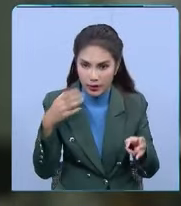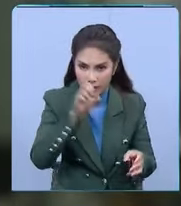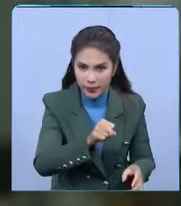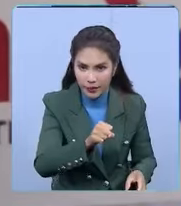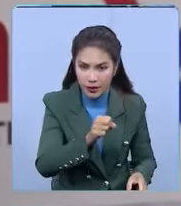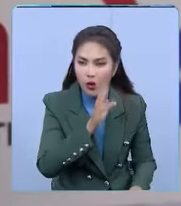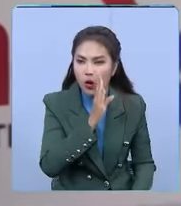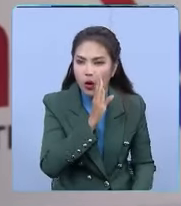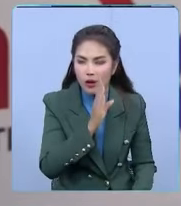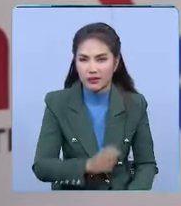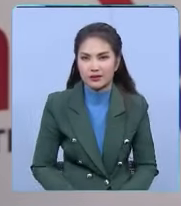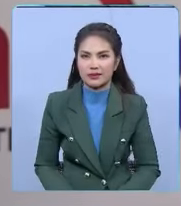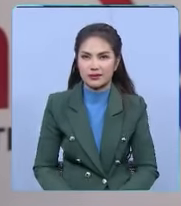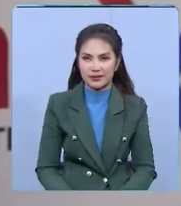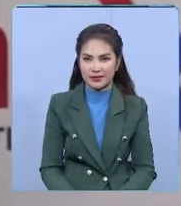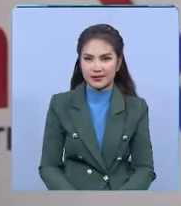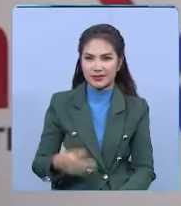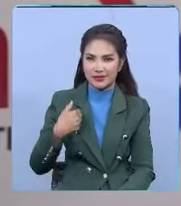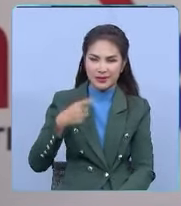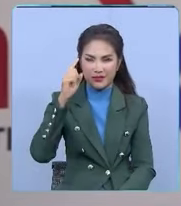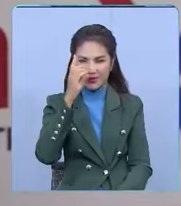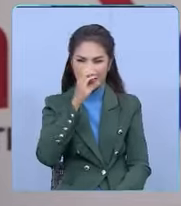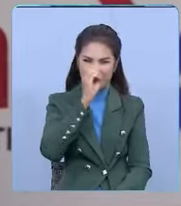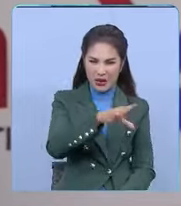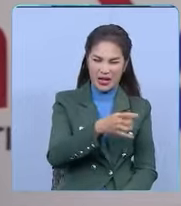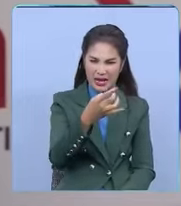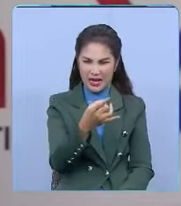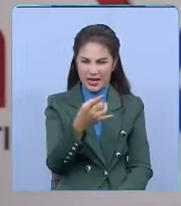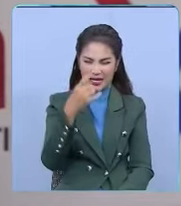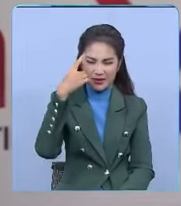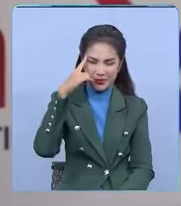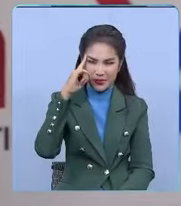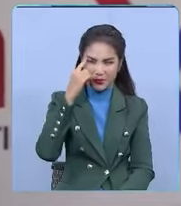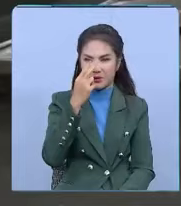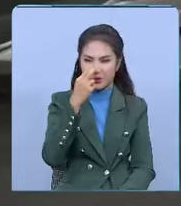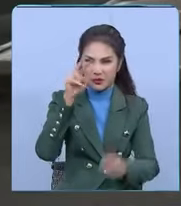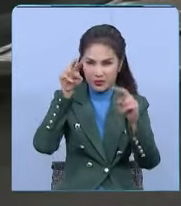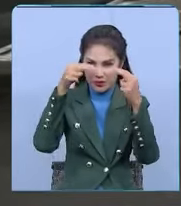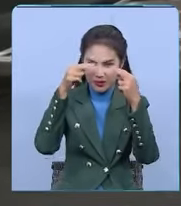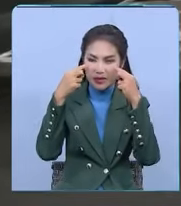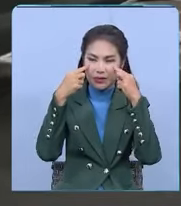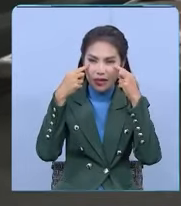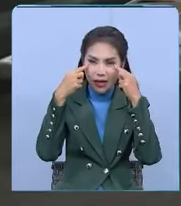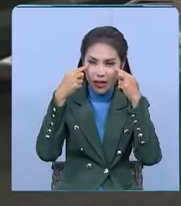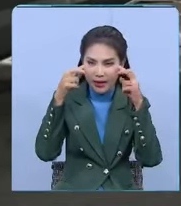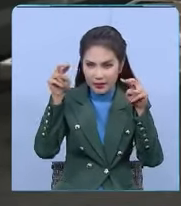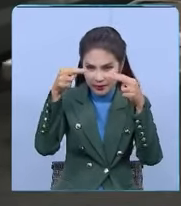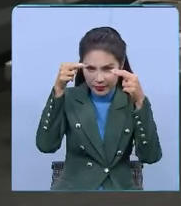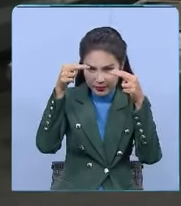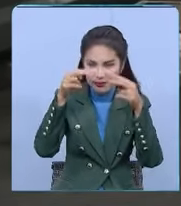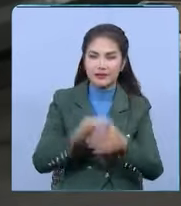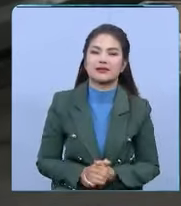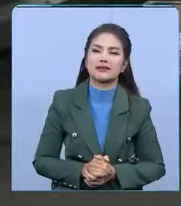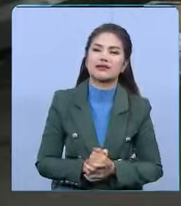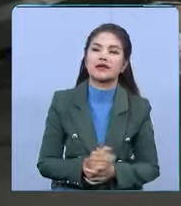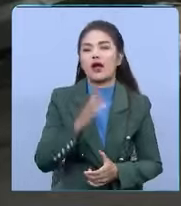ใครไหมครับเวลาเข้ามาหา คือผมก็ไม่รู้จะบอกอะไรคุณนะผมก็ต้องดูตาเขาแหละ ต้องดูตาสมมติว่าระหว่าง